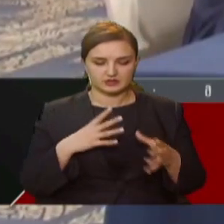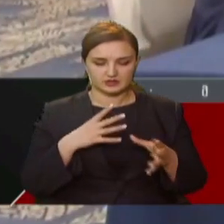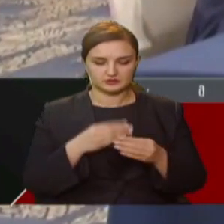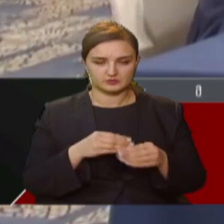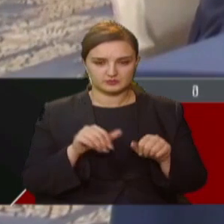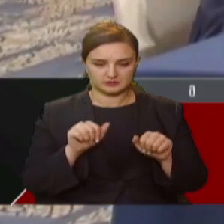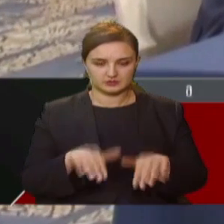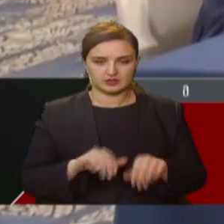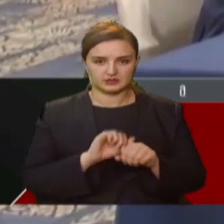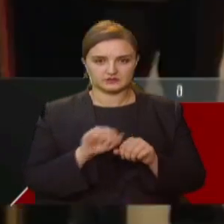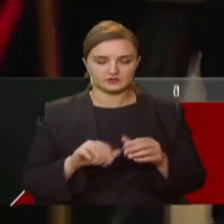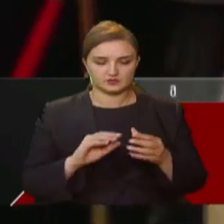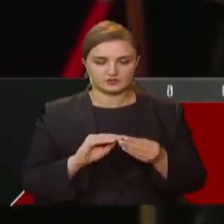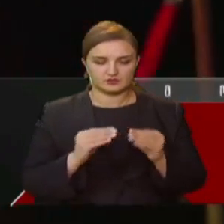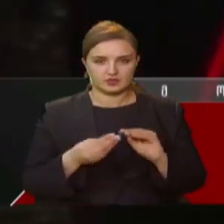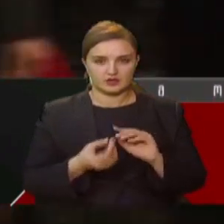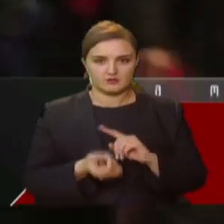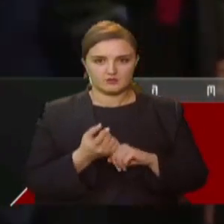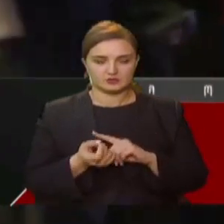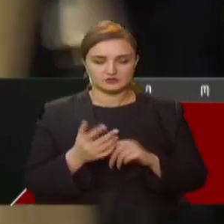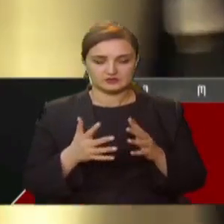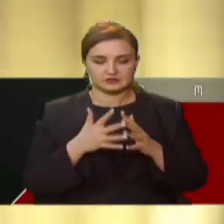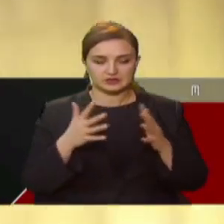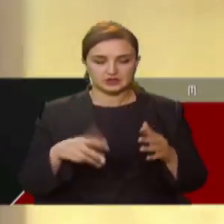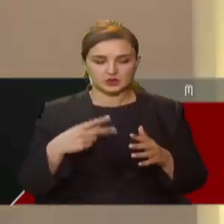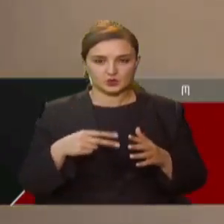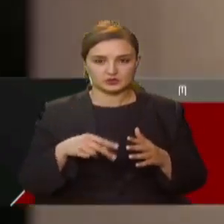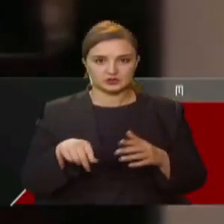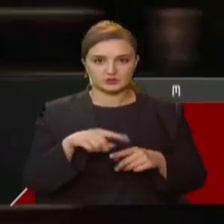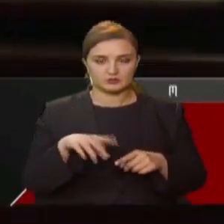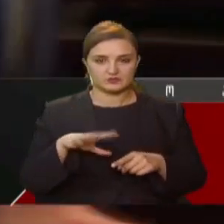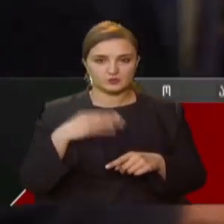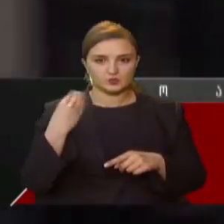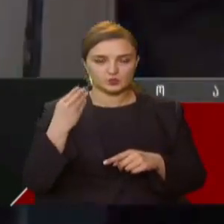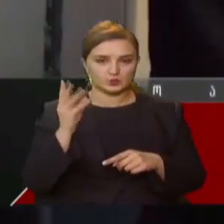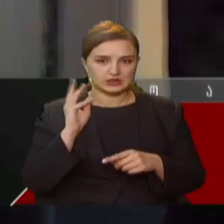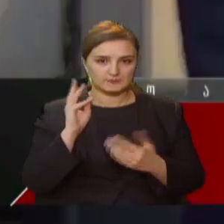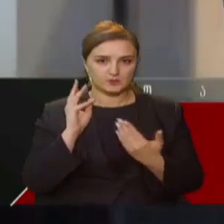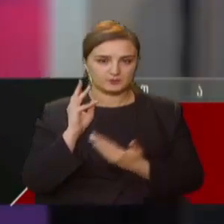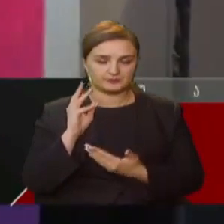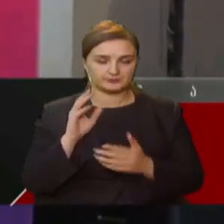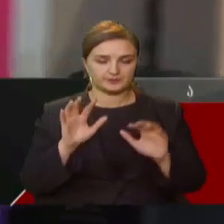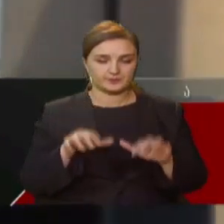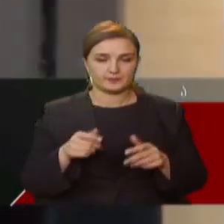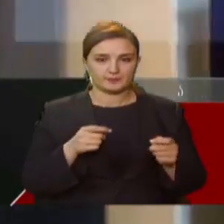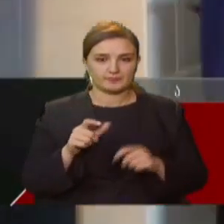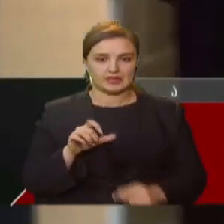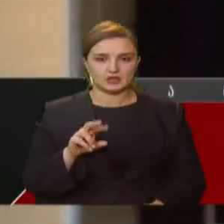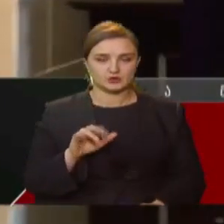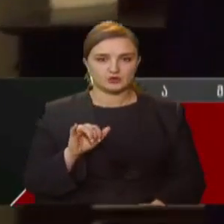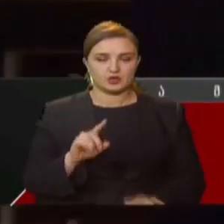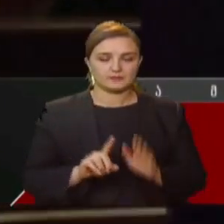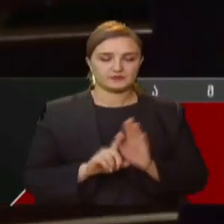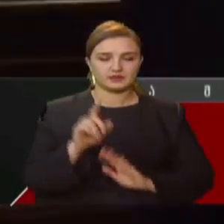gadaucrat globaluri gama tovebi. Didi oțeuli samidzi acti uridrei o turculi diplomati istuis. Nis președinti Recep Tayyip Erdogan i tavda